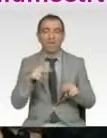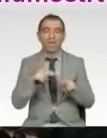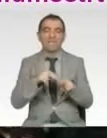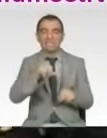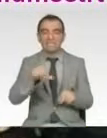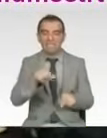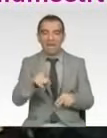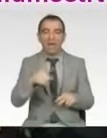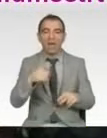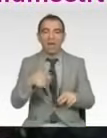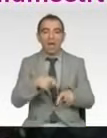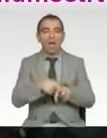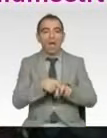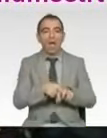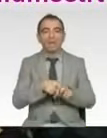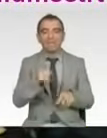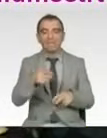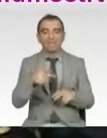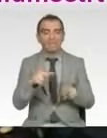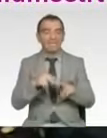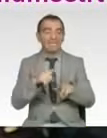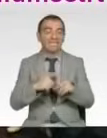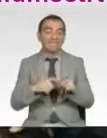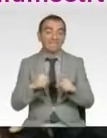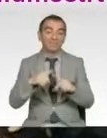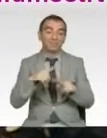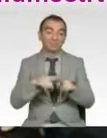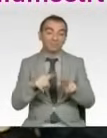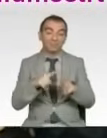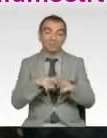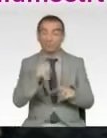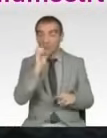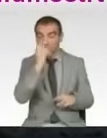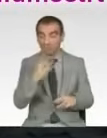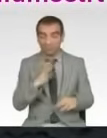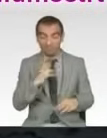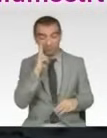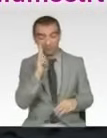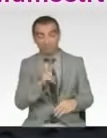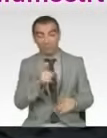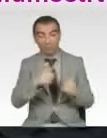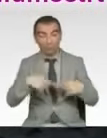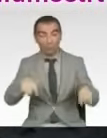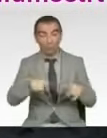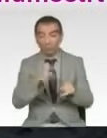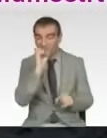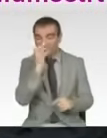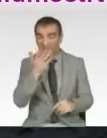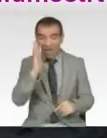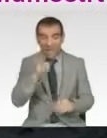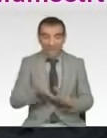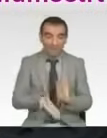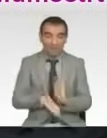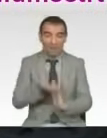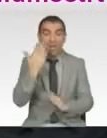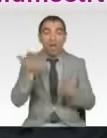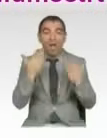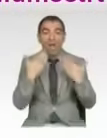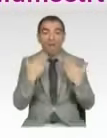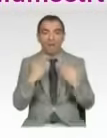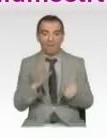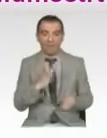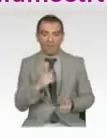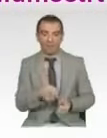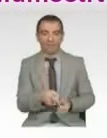ve at kestanesi var. Bu iki bitkinin yapısına baktığınız zaman bütün bitkilerin en üstünde oksijen üretiyorlar.